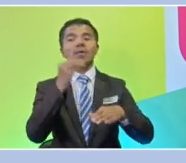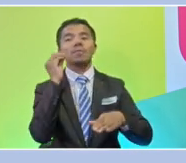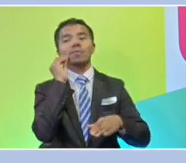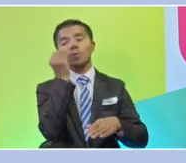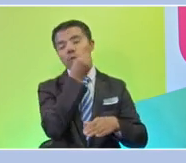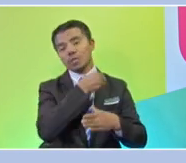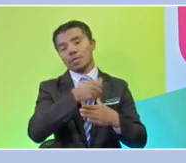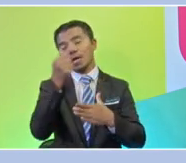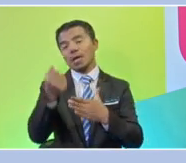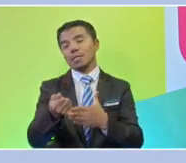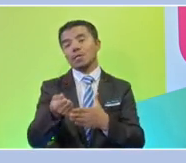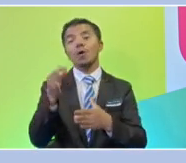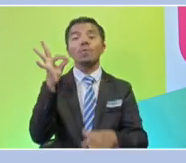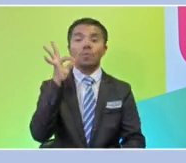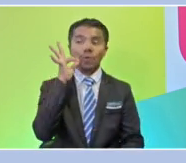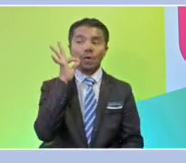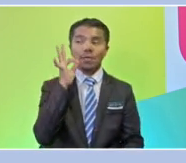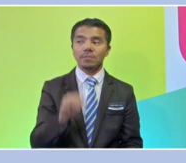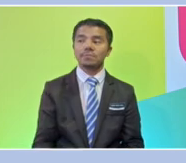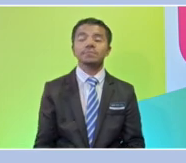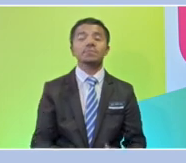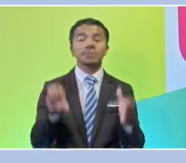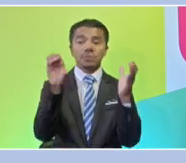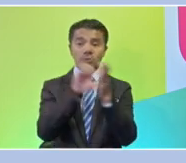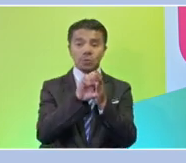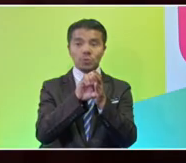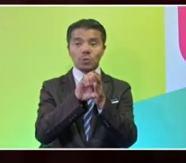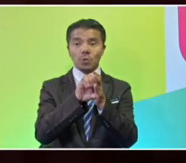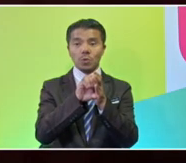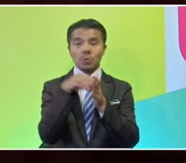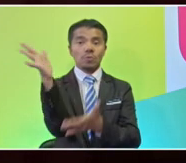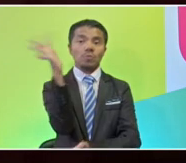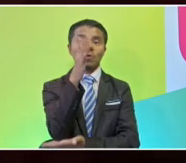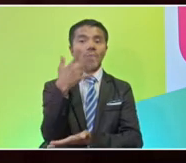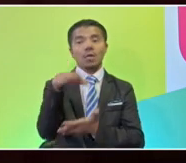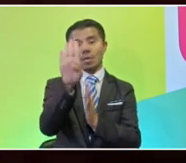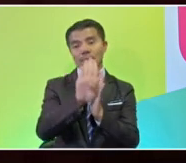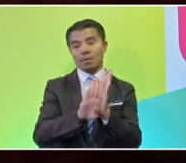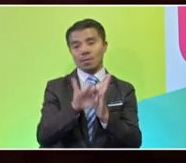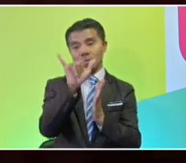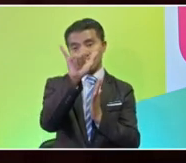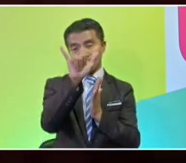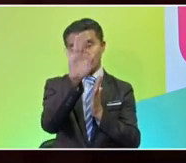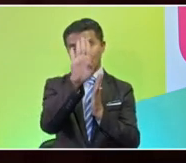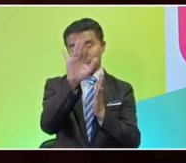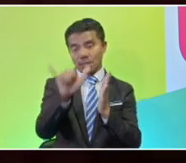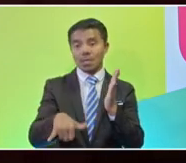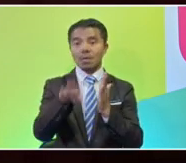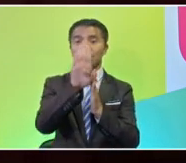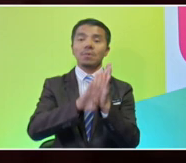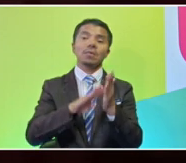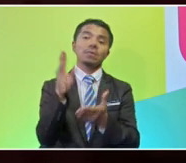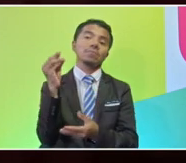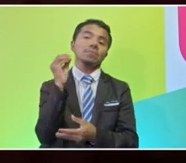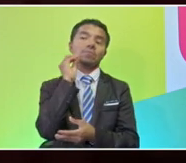kita lihat contoh-contoh tumbuhan yang berbunga kalau Bunga Raya dia hanya berbunga tapi